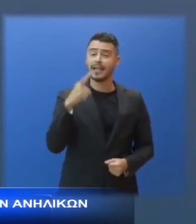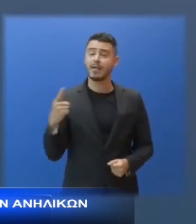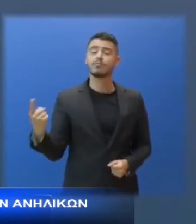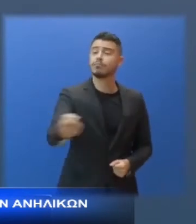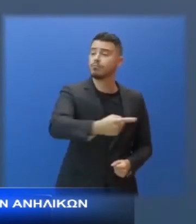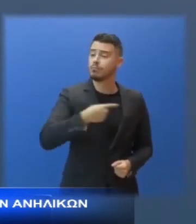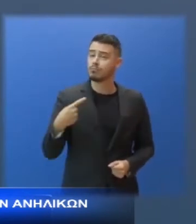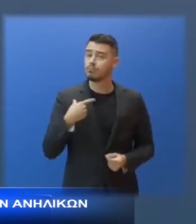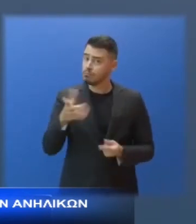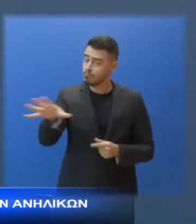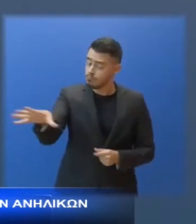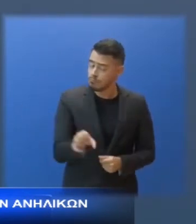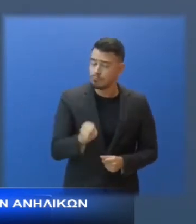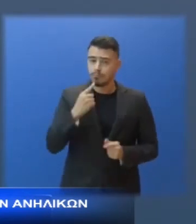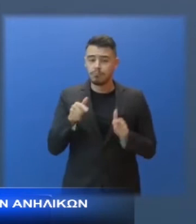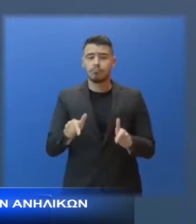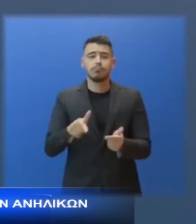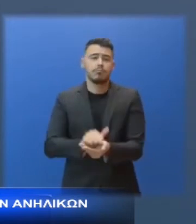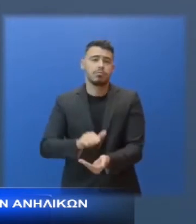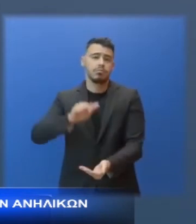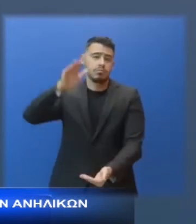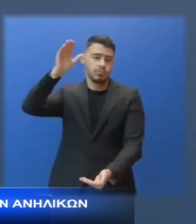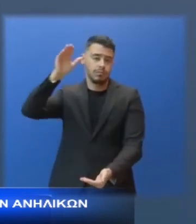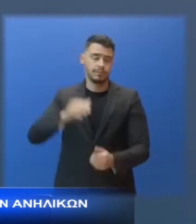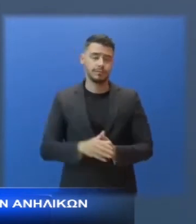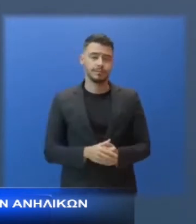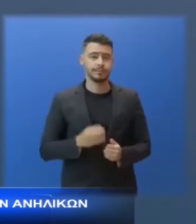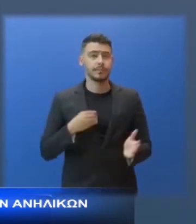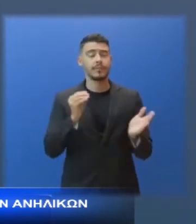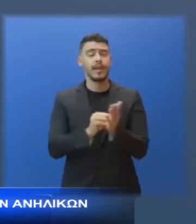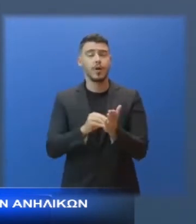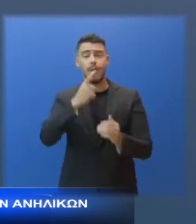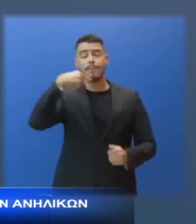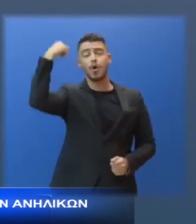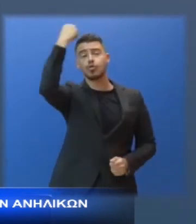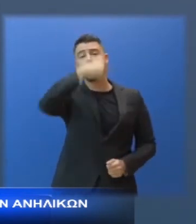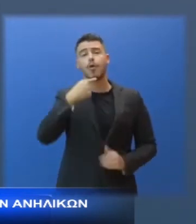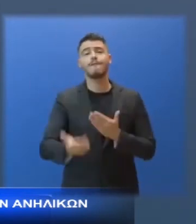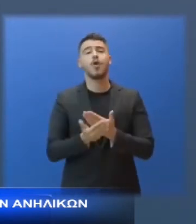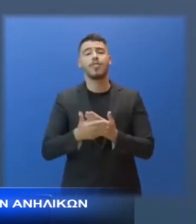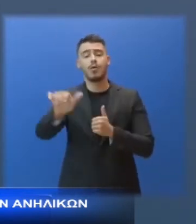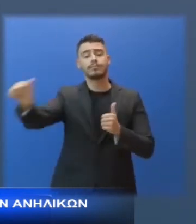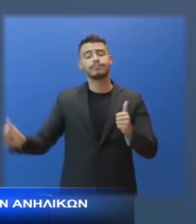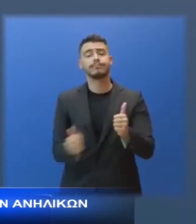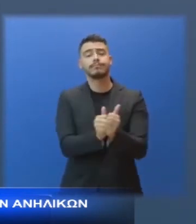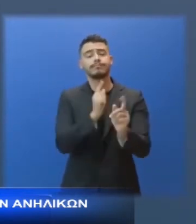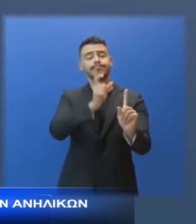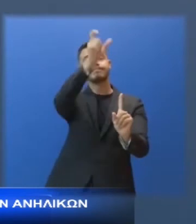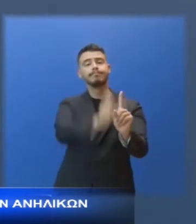ανάδοχοι. Τέλος, έχουμε τη θεσμοθέτηση του προσωπικού βοηθού για την προστασία των ατόμων με αναπηρία, ανεξάρτητα